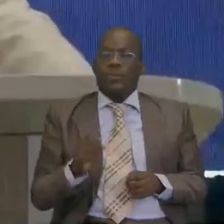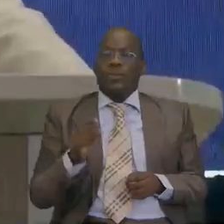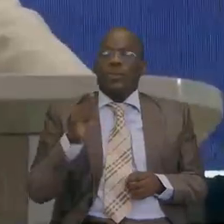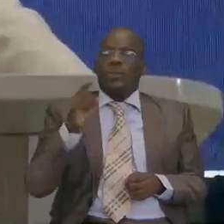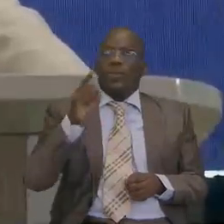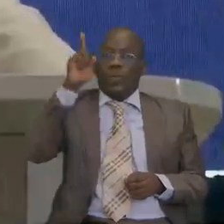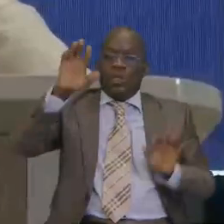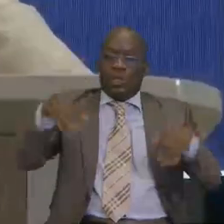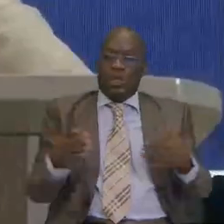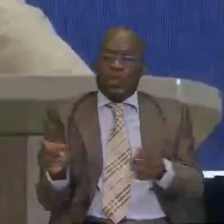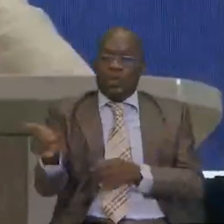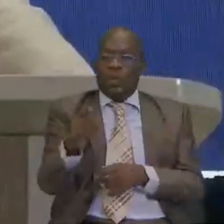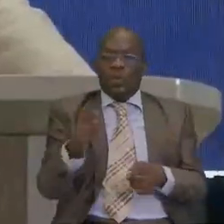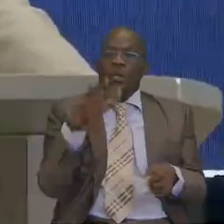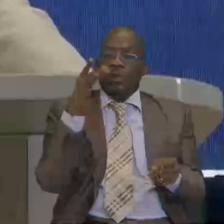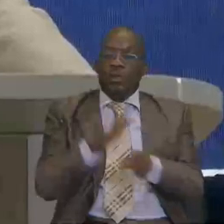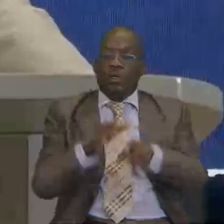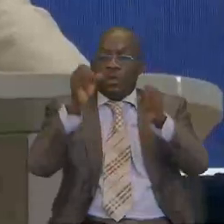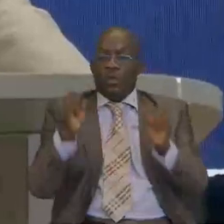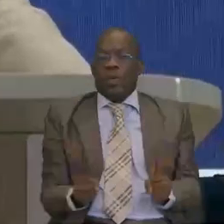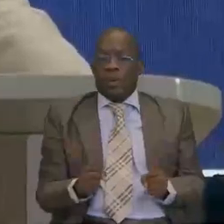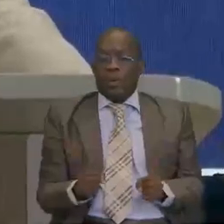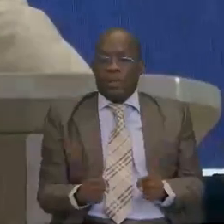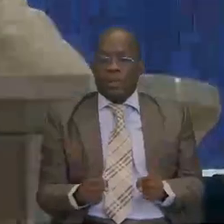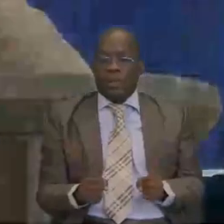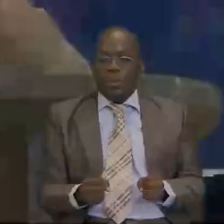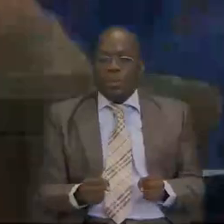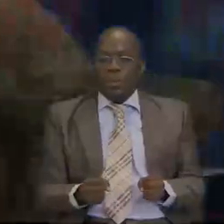Il t'a fait la promesse, la puissance.